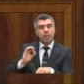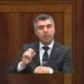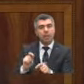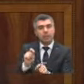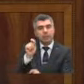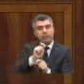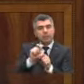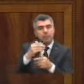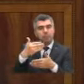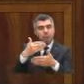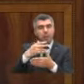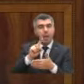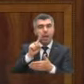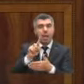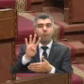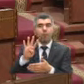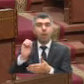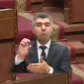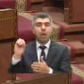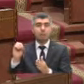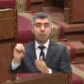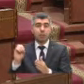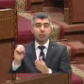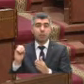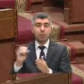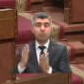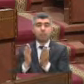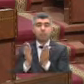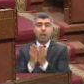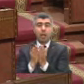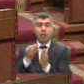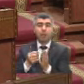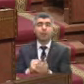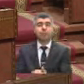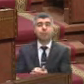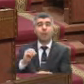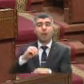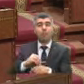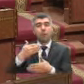تقريباً 1400 مؤسسة تعليمية، منها إعادة بناء